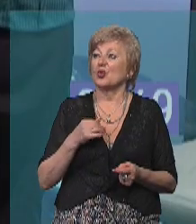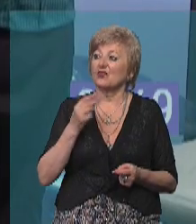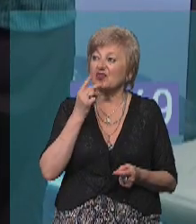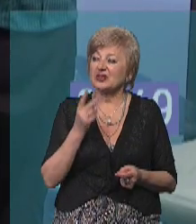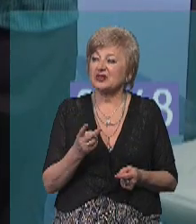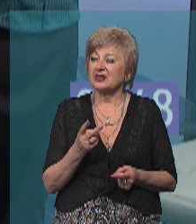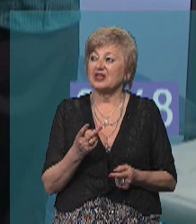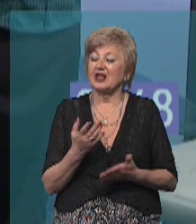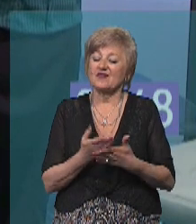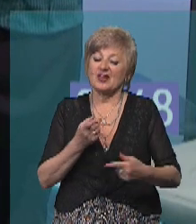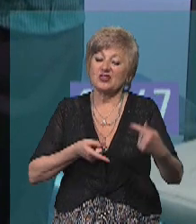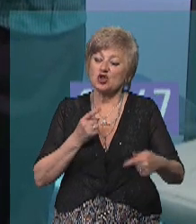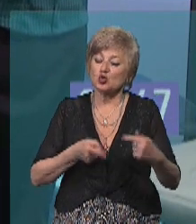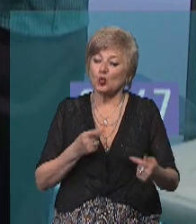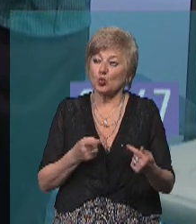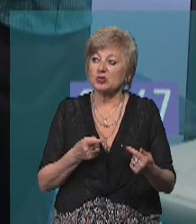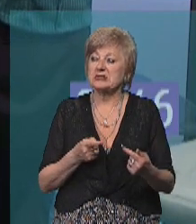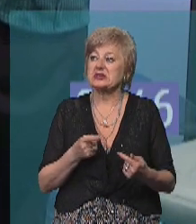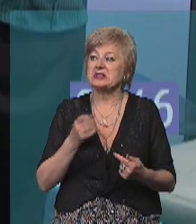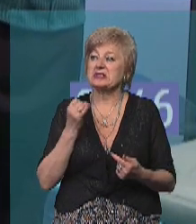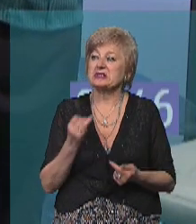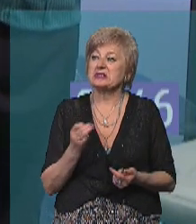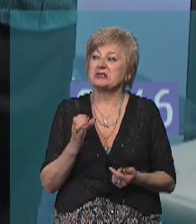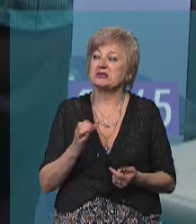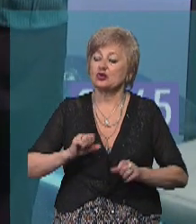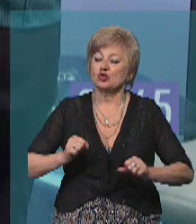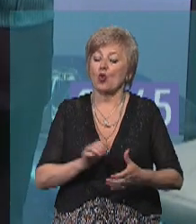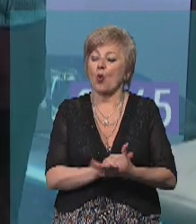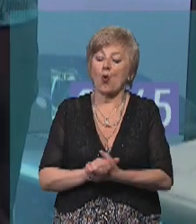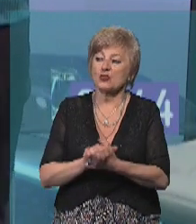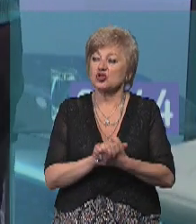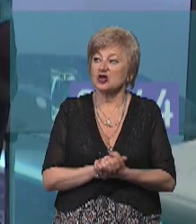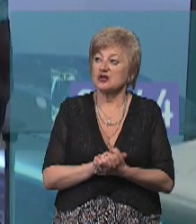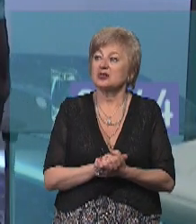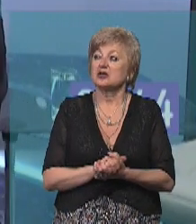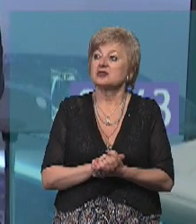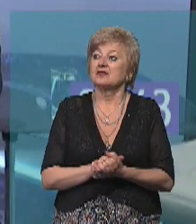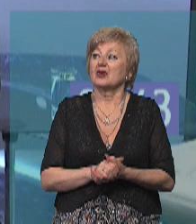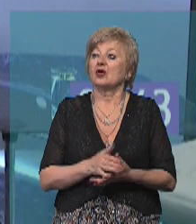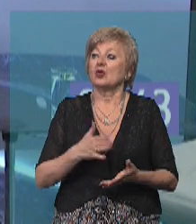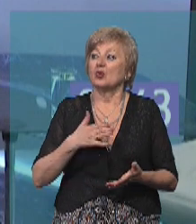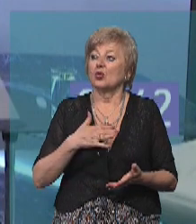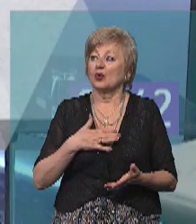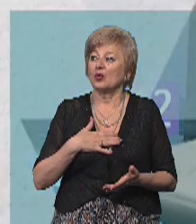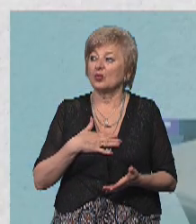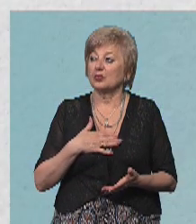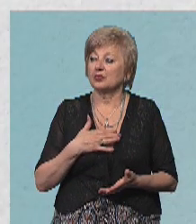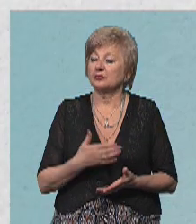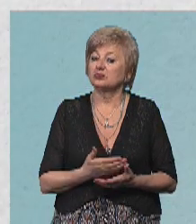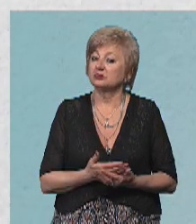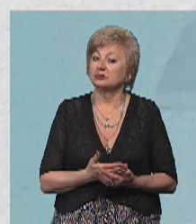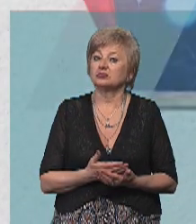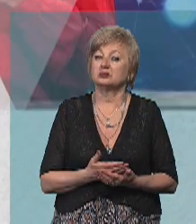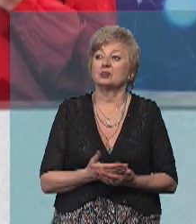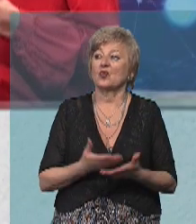без дискусії навіть з товариством, з міжнародною спільнотою, у нас взагалі немає механізму, як на